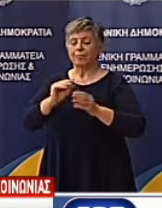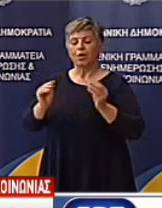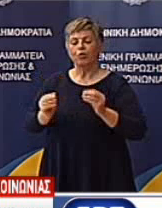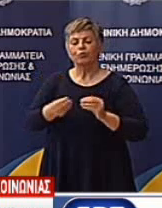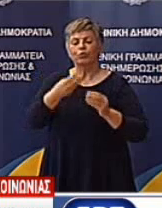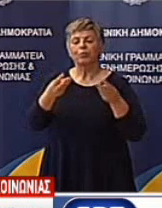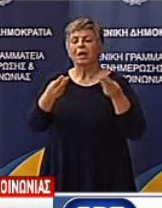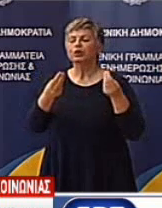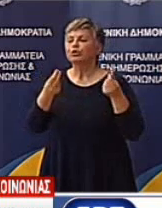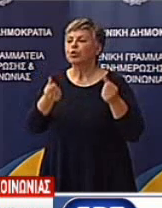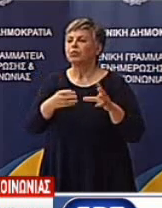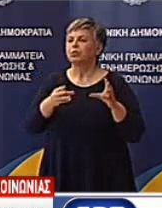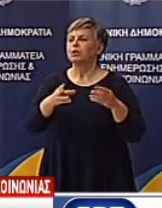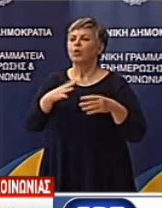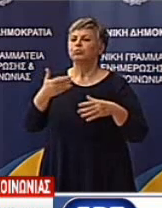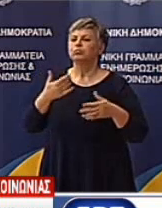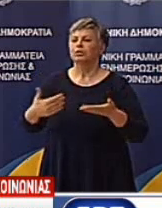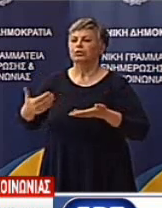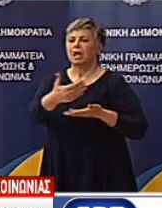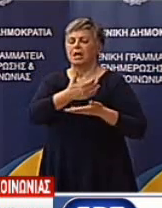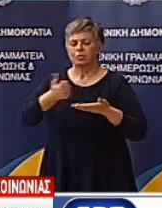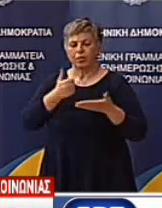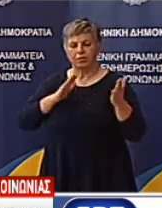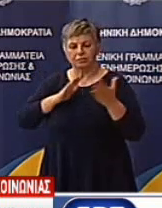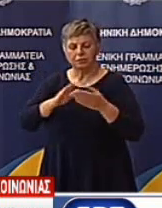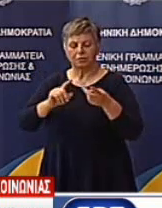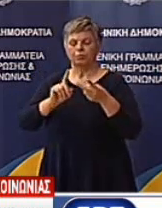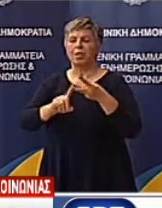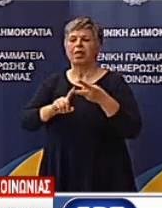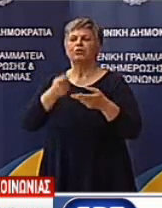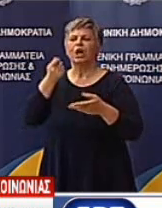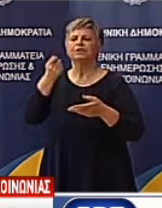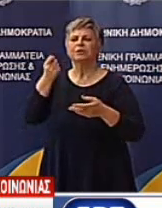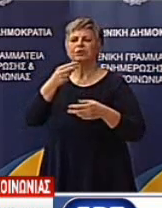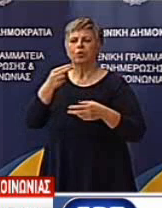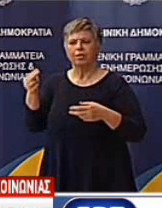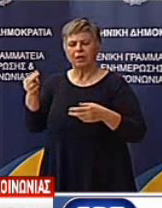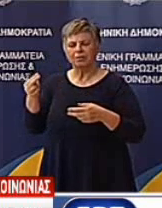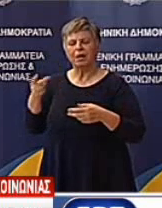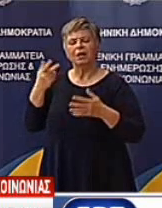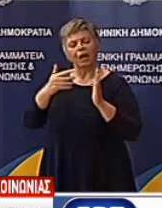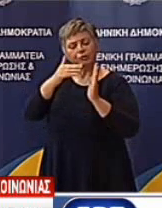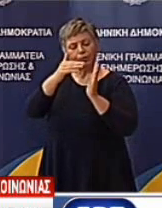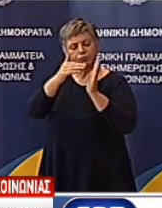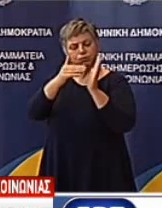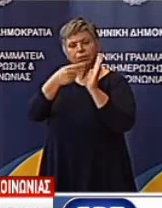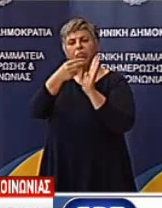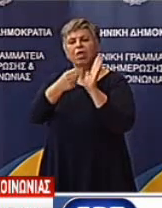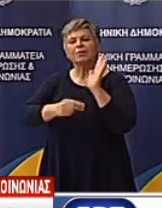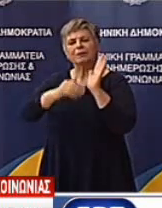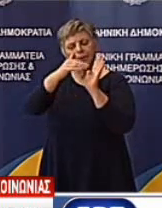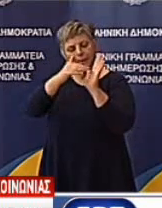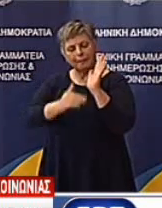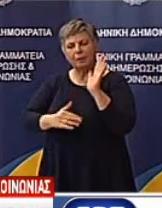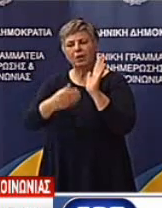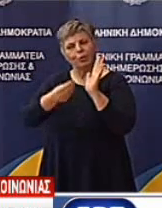όπως και το ασφαλιστικό έχουμε προτάξει να είναι πρώτο, τα υπόλοιπα ζητήματα θα είναι πιο εύκολο να